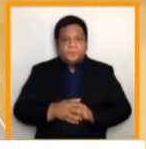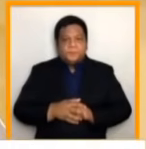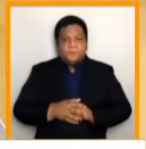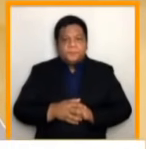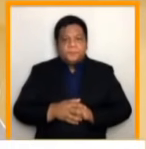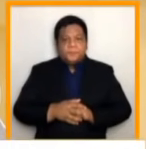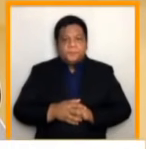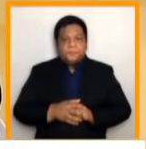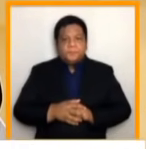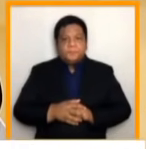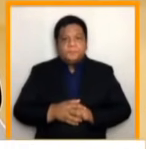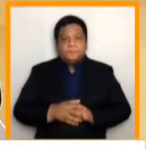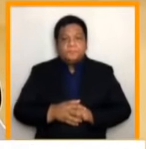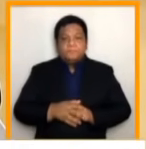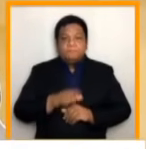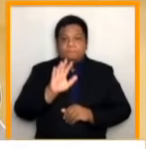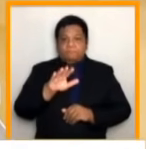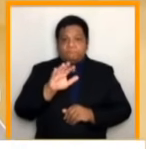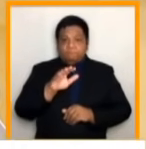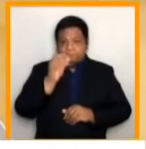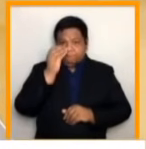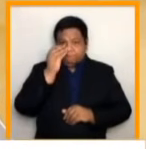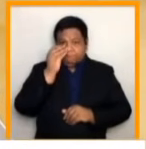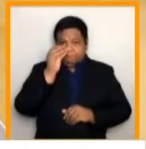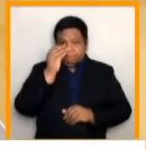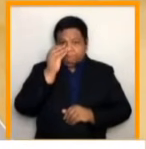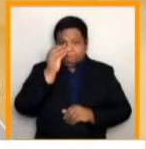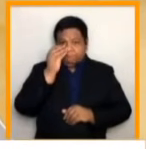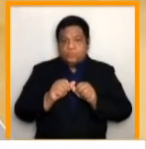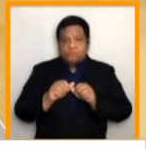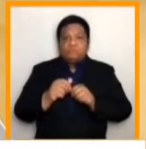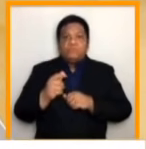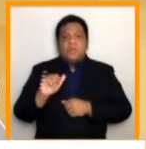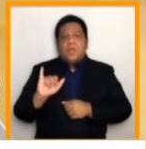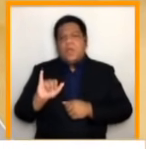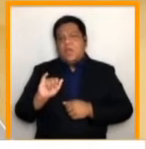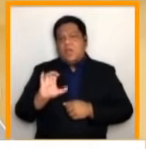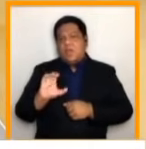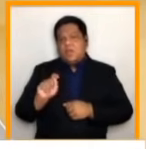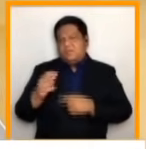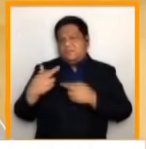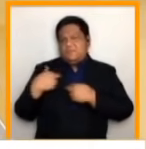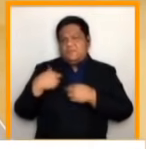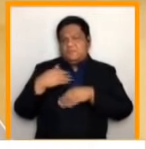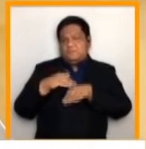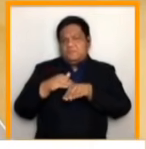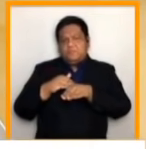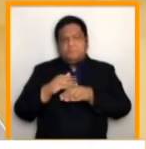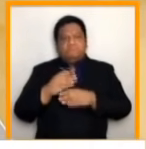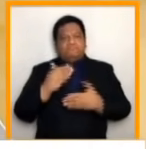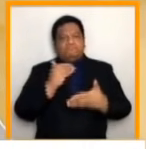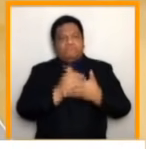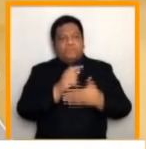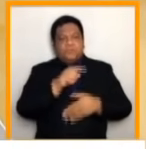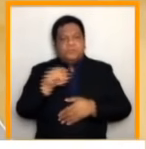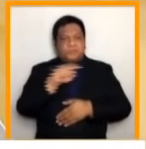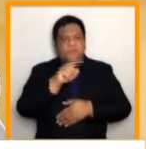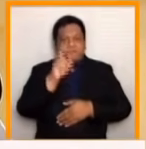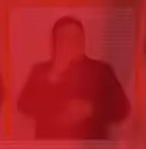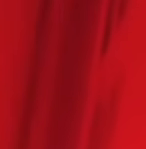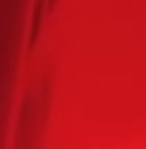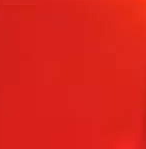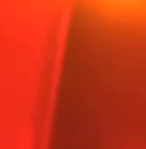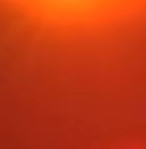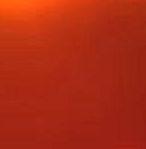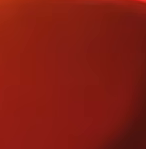Igan, patuloy ang IAC operation laban sa mga colorum at mga pampublikong transportasyon na hindi sumusunod sa health protocols. Live mula sa Quezon